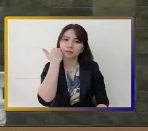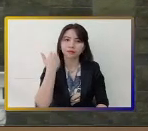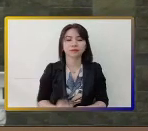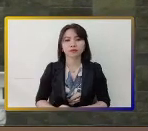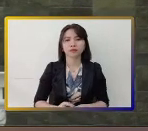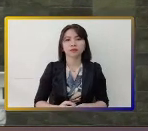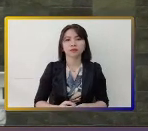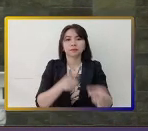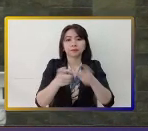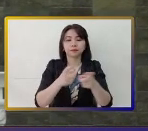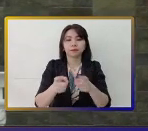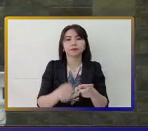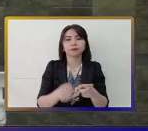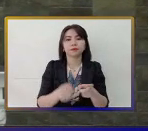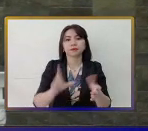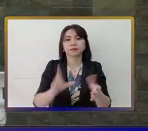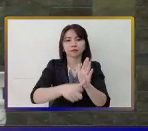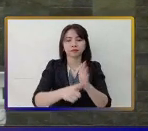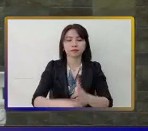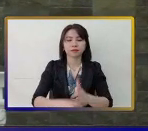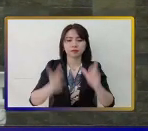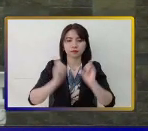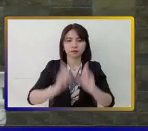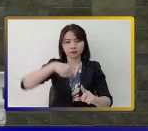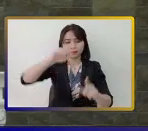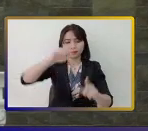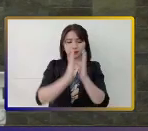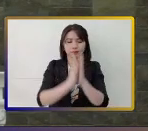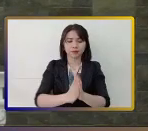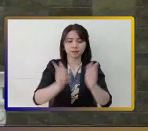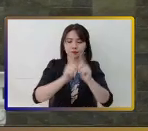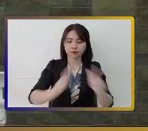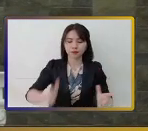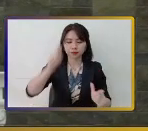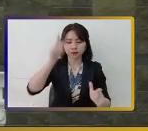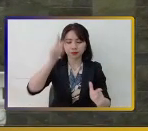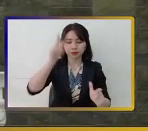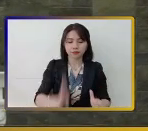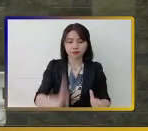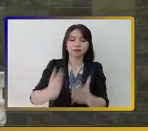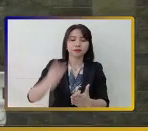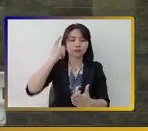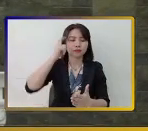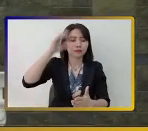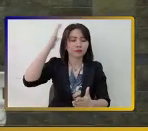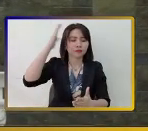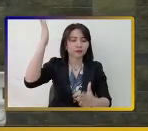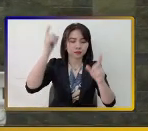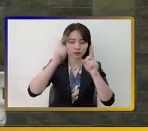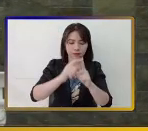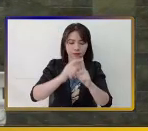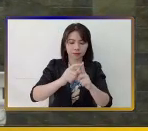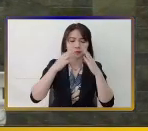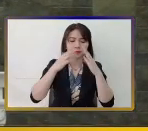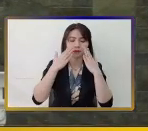infirmity. Okay? Tayo po'y sandaling manalangin. Dakilang Diyos, salamat po sa inyong salita. Salamat po sa